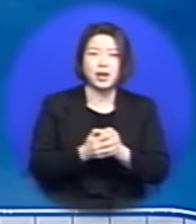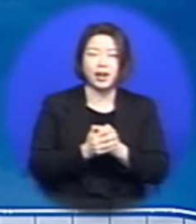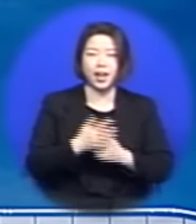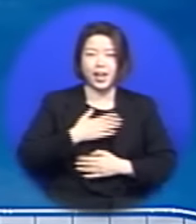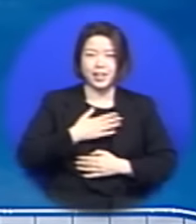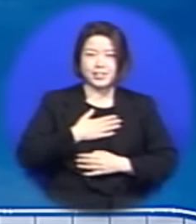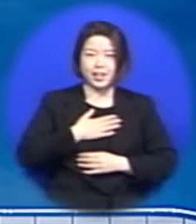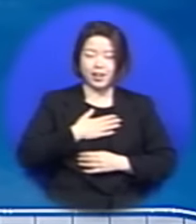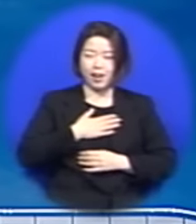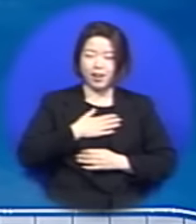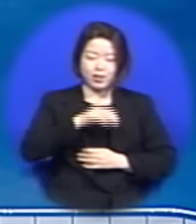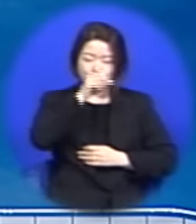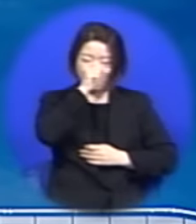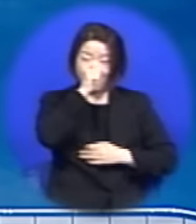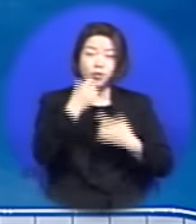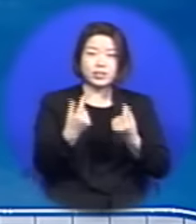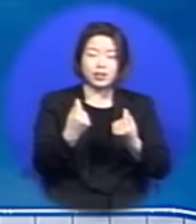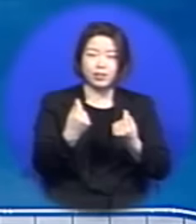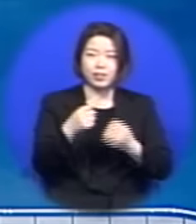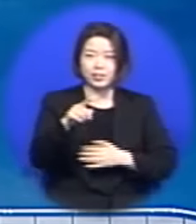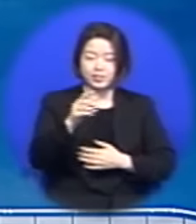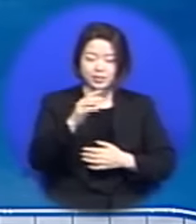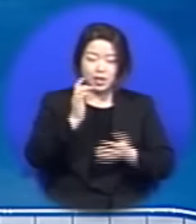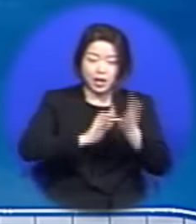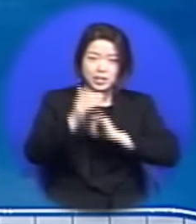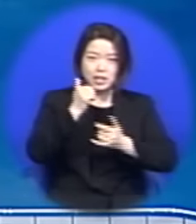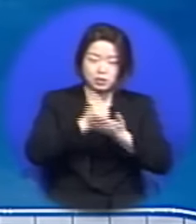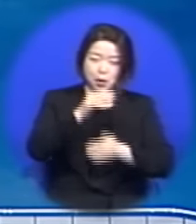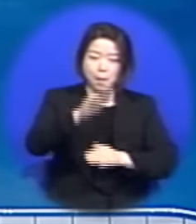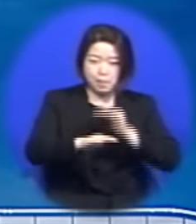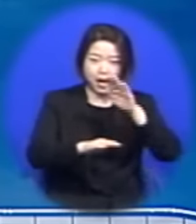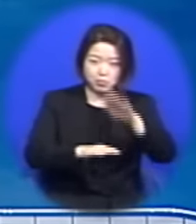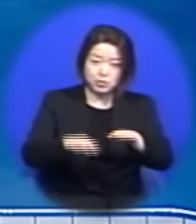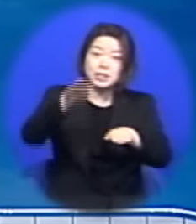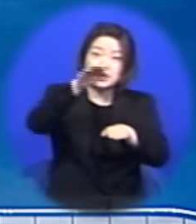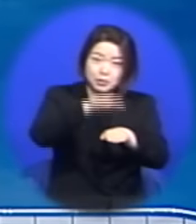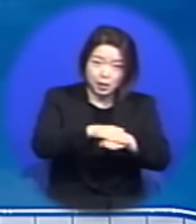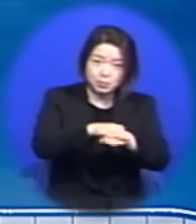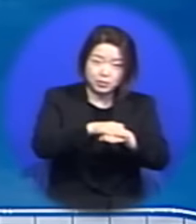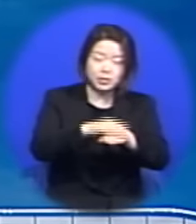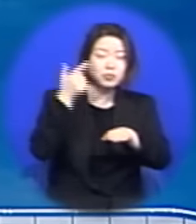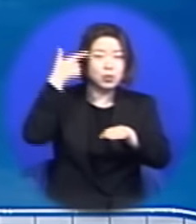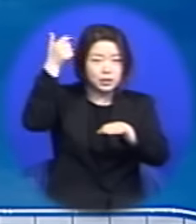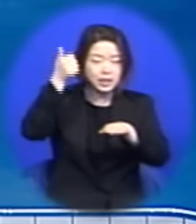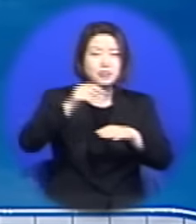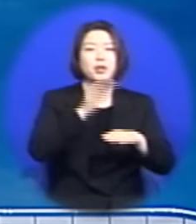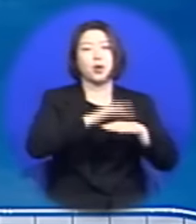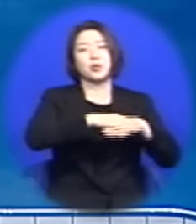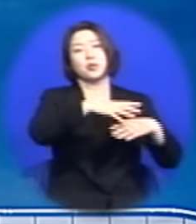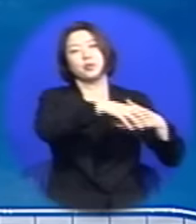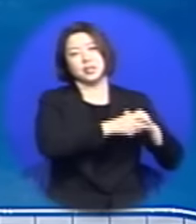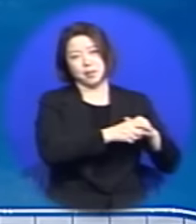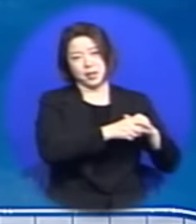밟으셨어요 그 예수님의 발자 밟으신 목사님의 손을 잡았다 그요